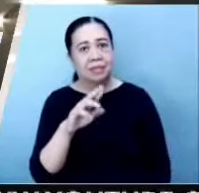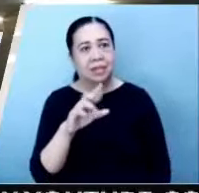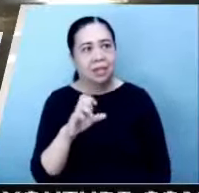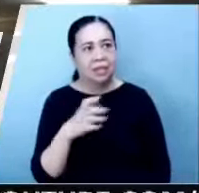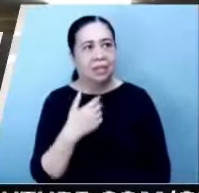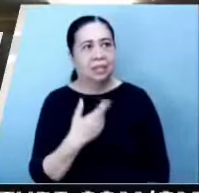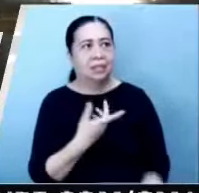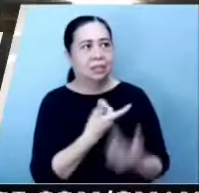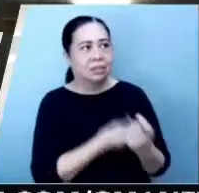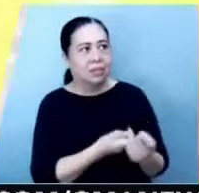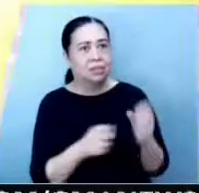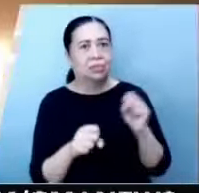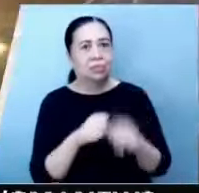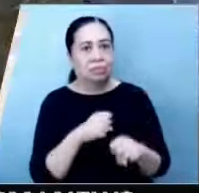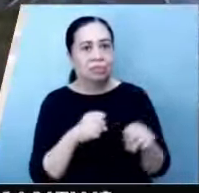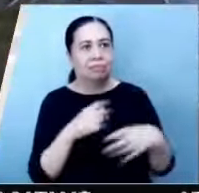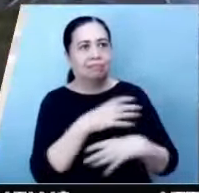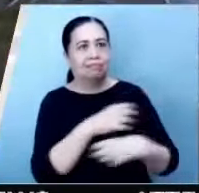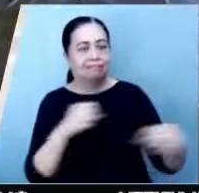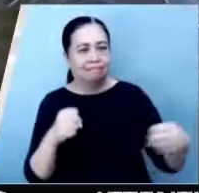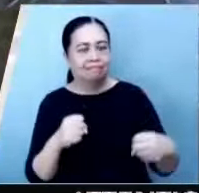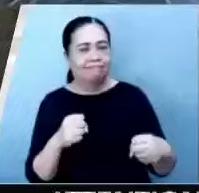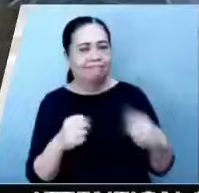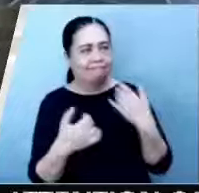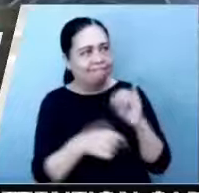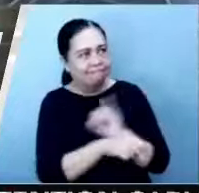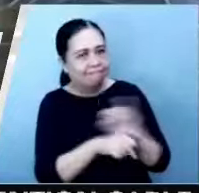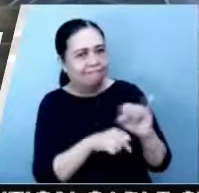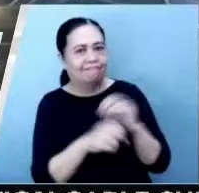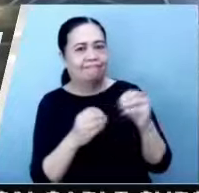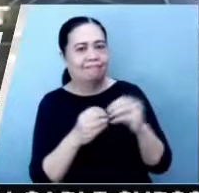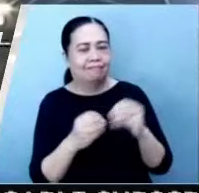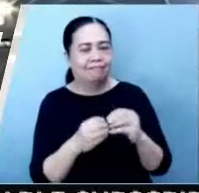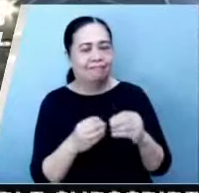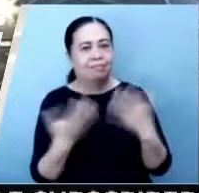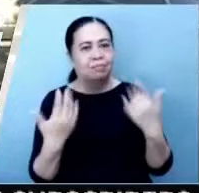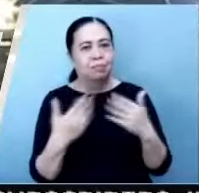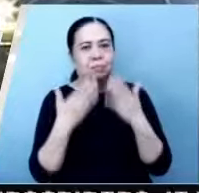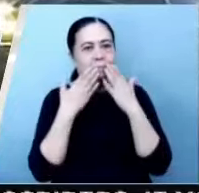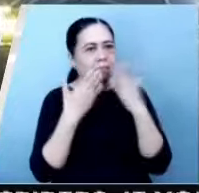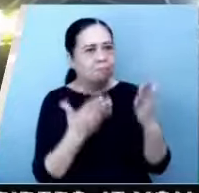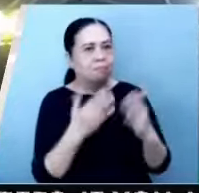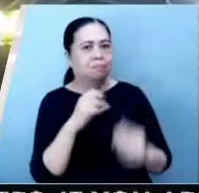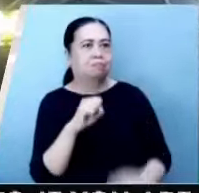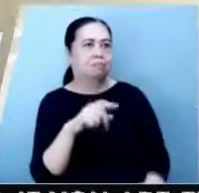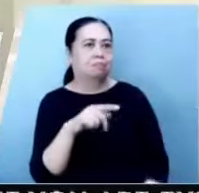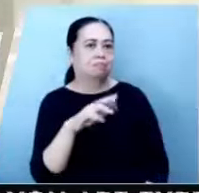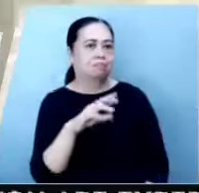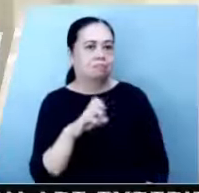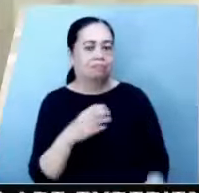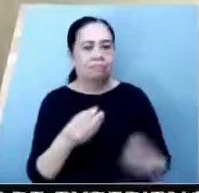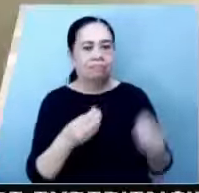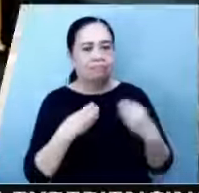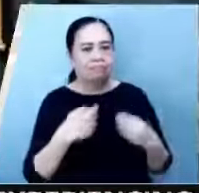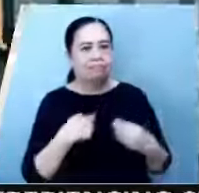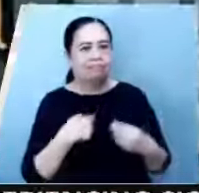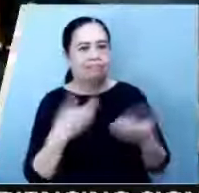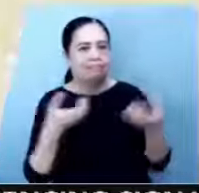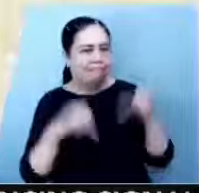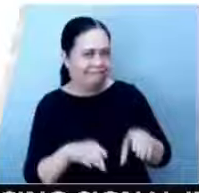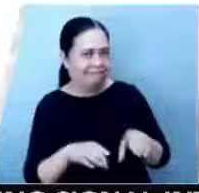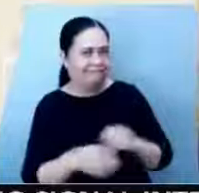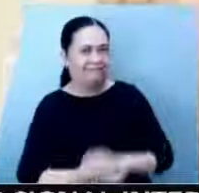dapat gagalingan ko pa. I'm just really grateful for Sparkle na binigyan ako ng chance.